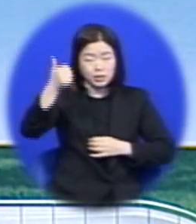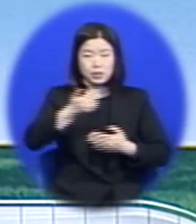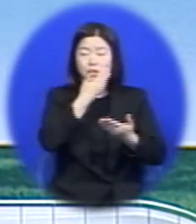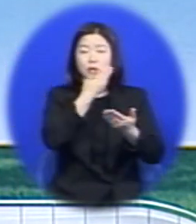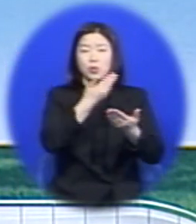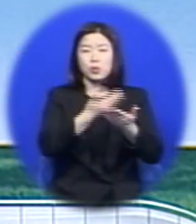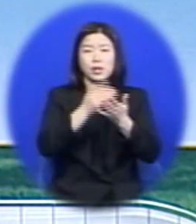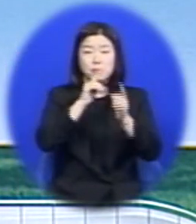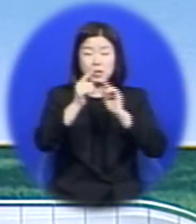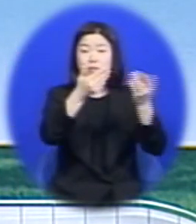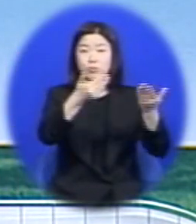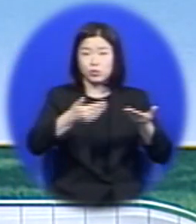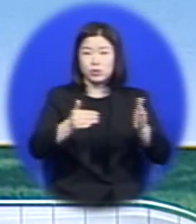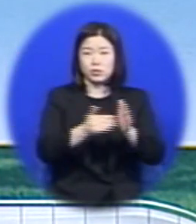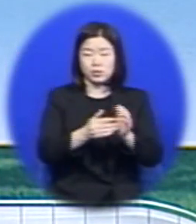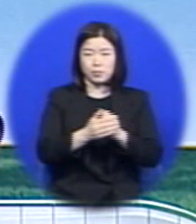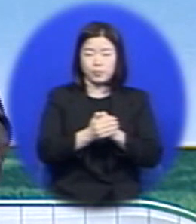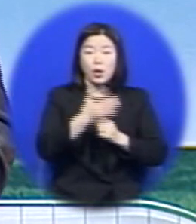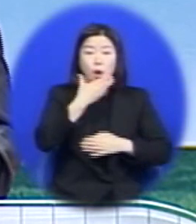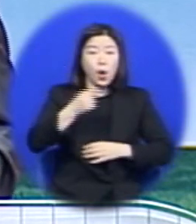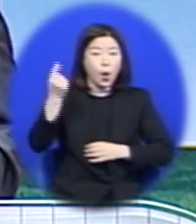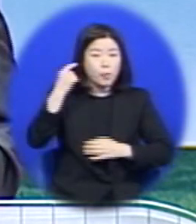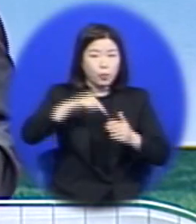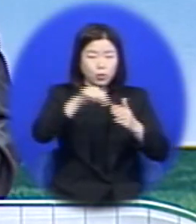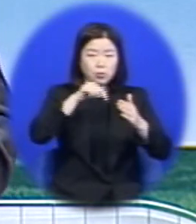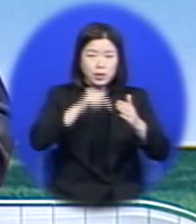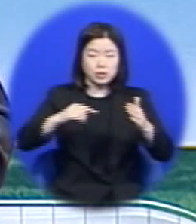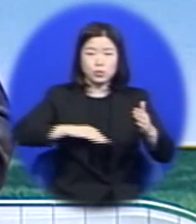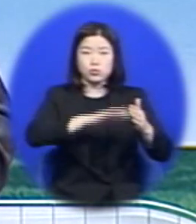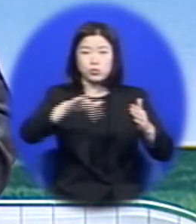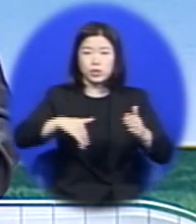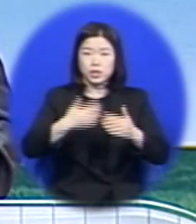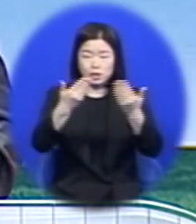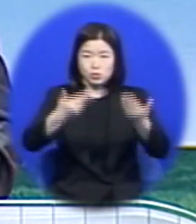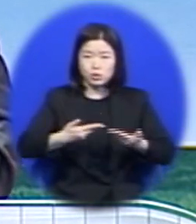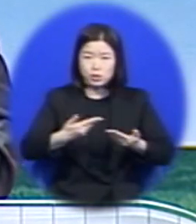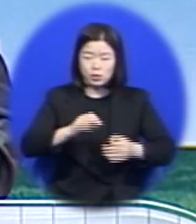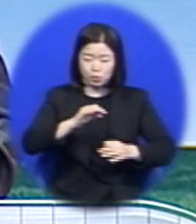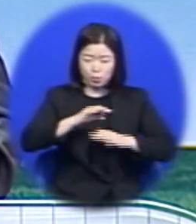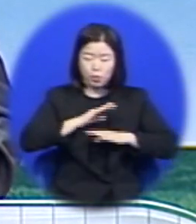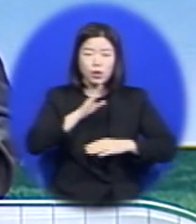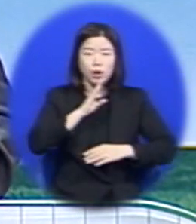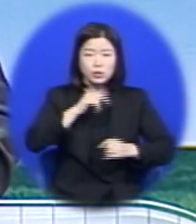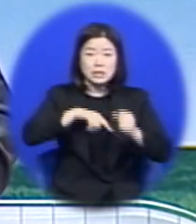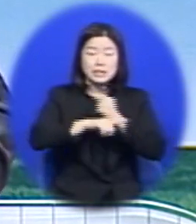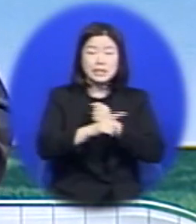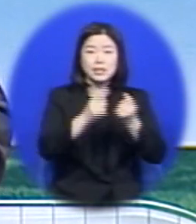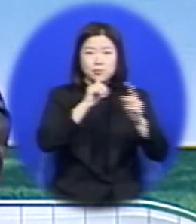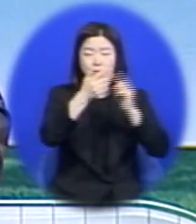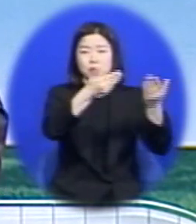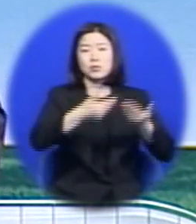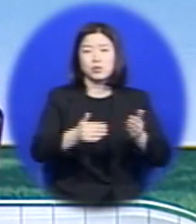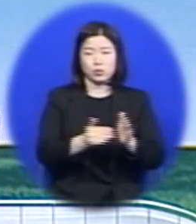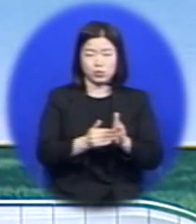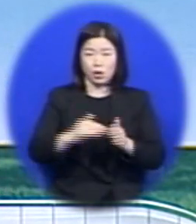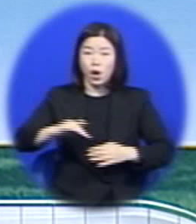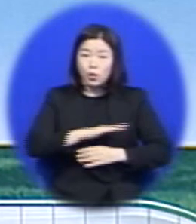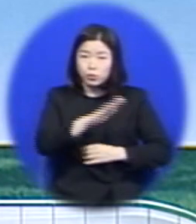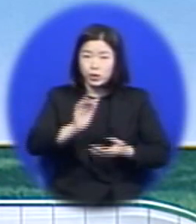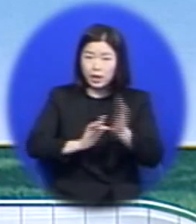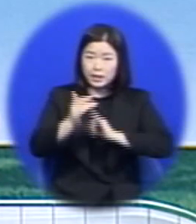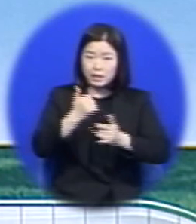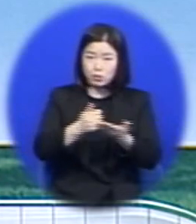말씀을 하셨는데 복음 안에서 우리에게 주어진 놀라운 진리를 말씀하셨습니다. 우리가 예수를